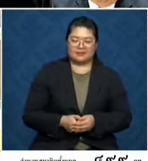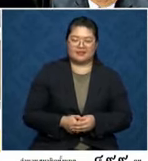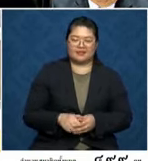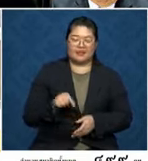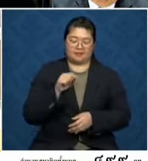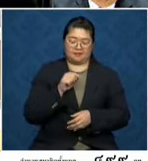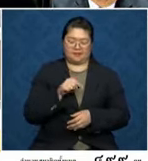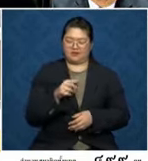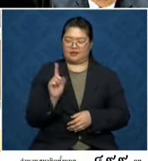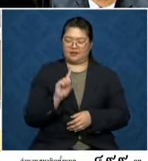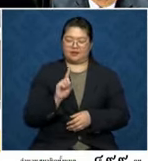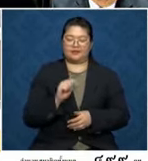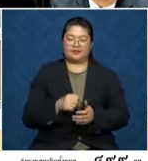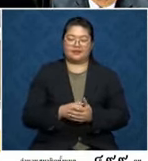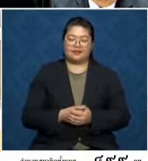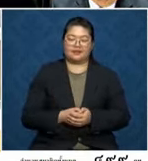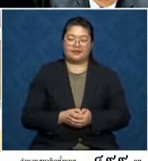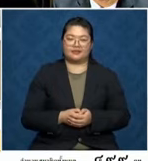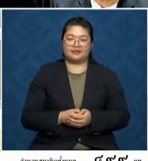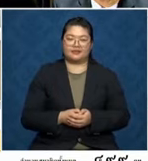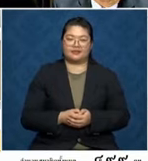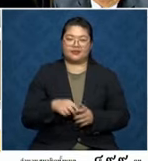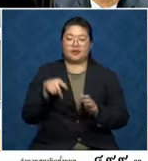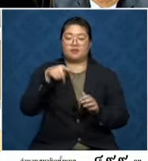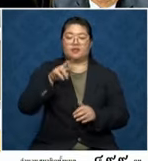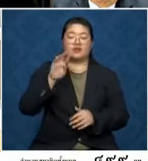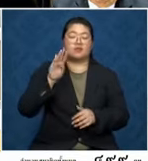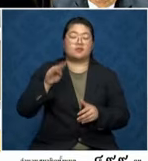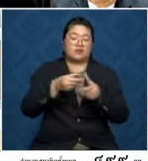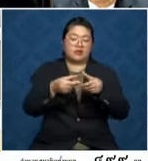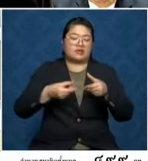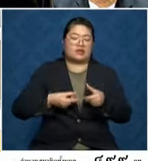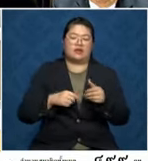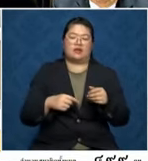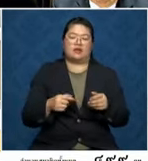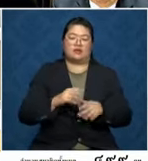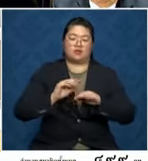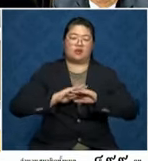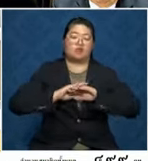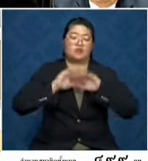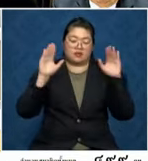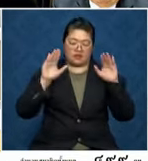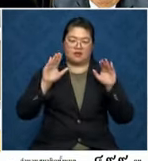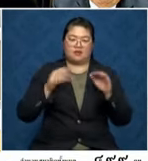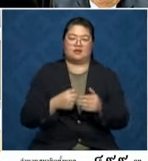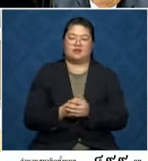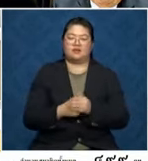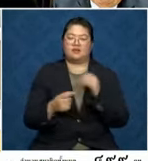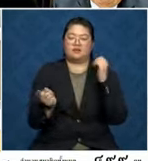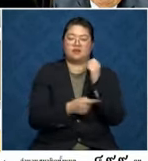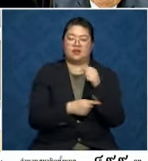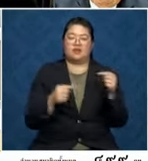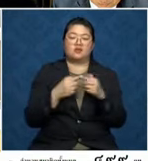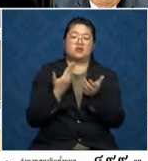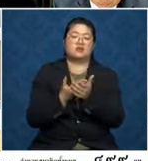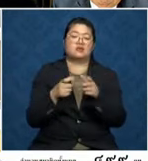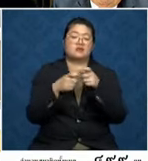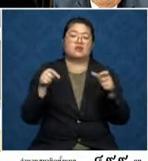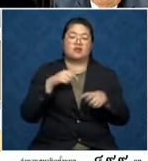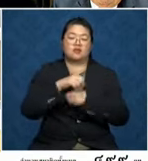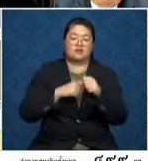าของพระราชบัญญัติยกเลิกพระราชบัญญัติว่าด้วยความผิดอันเกิดจากการใช้เช็ค